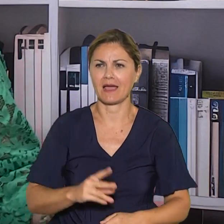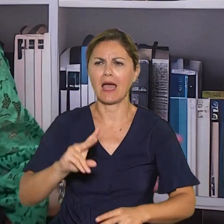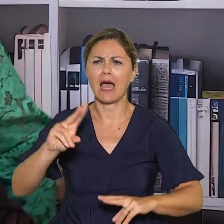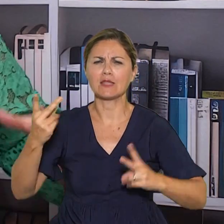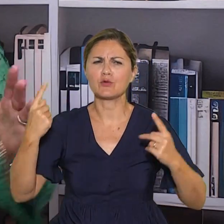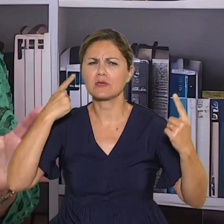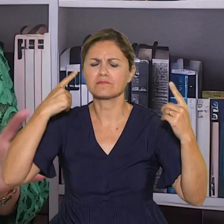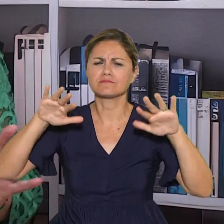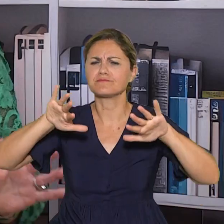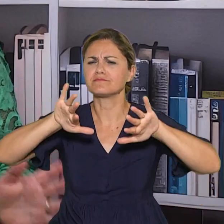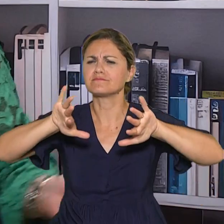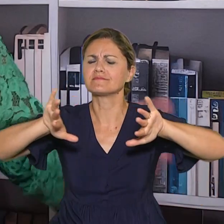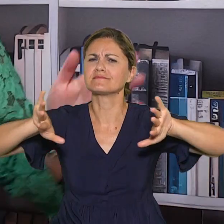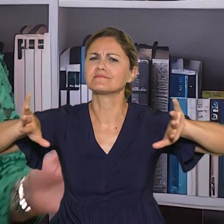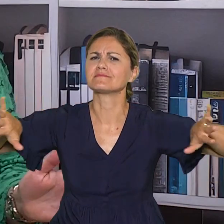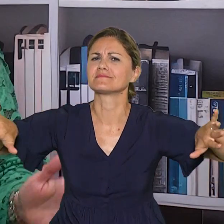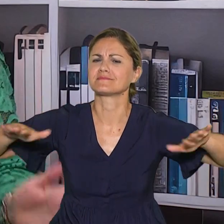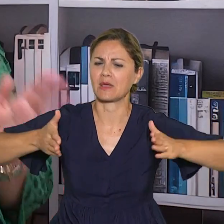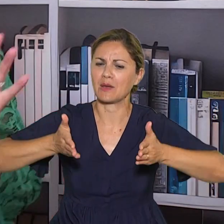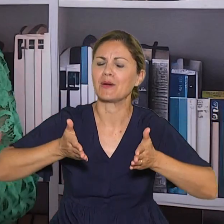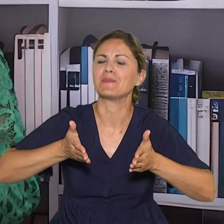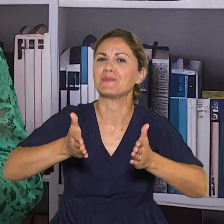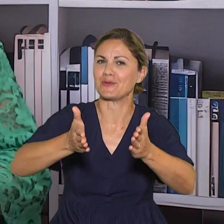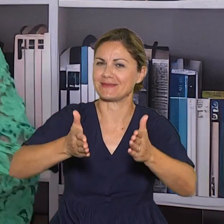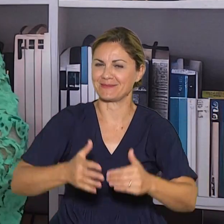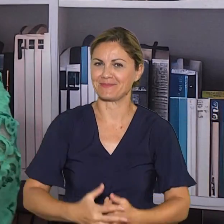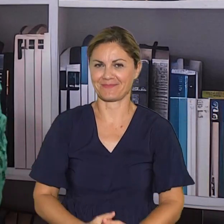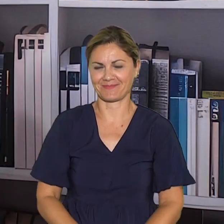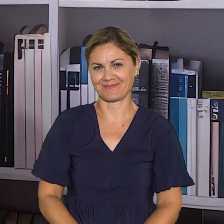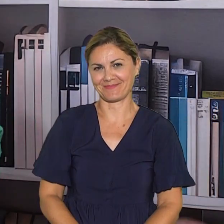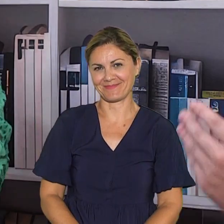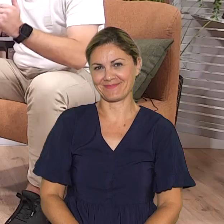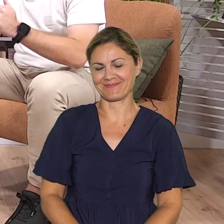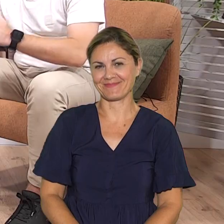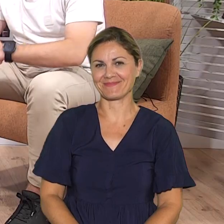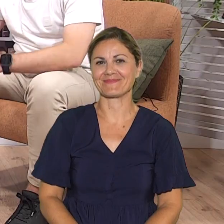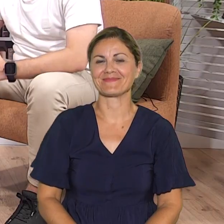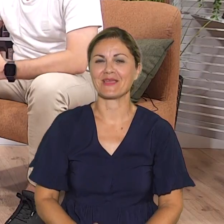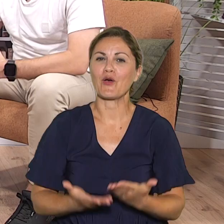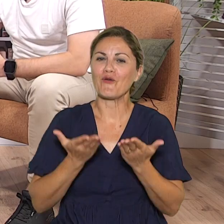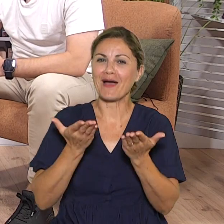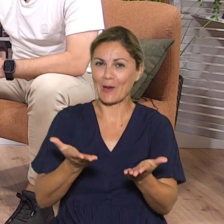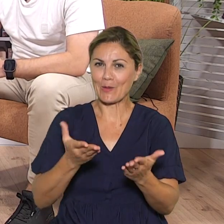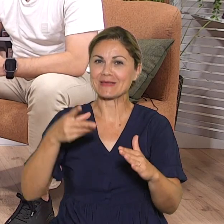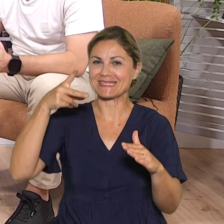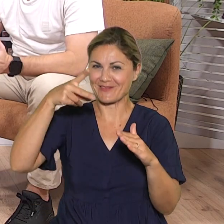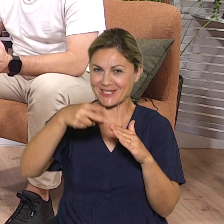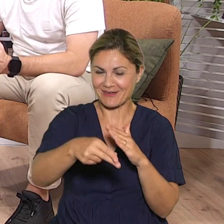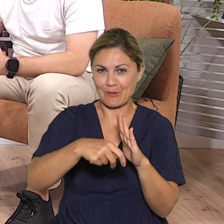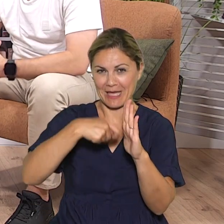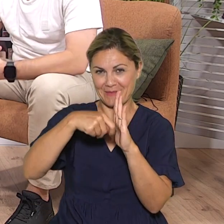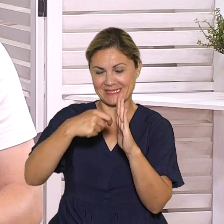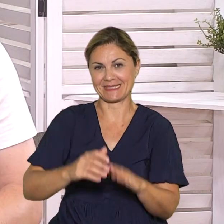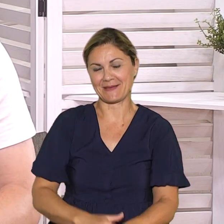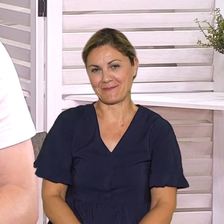drugo što drugi sugeriraju i to je njihovo, a vi slijedite samo sebe. Eto ga, sa ovim divnim riječima ćemo završiti